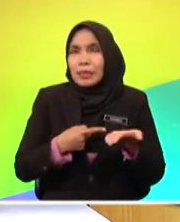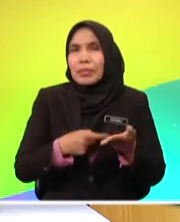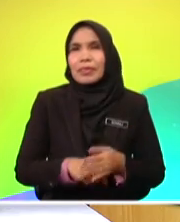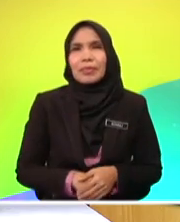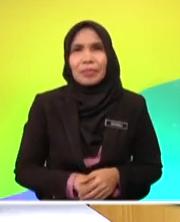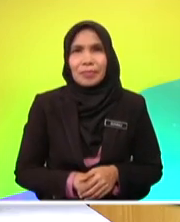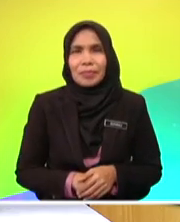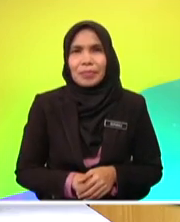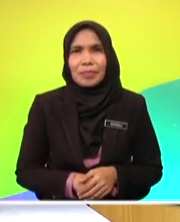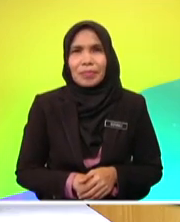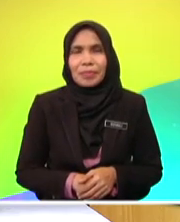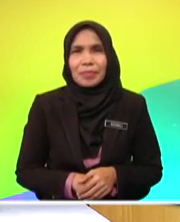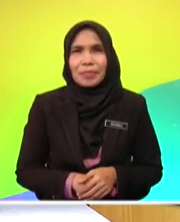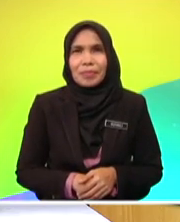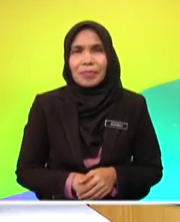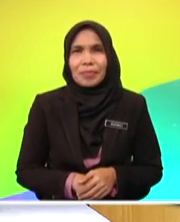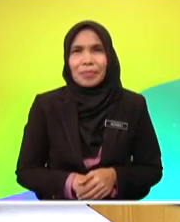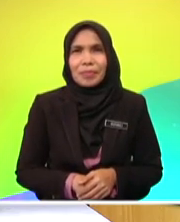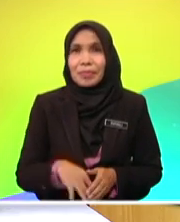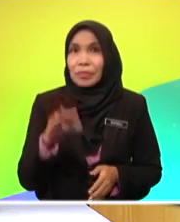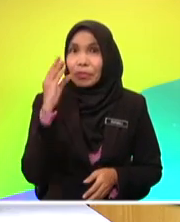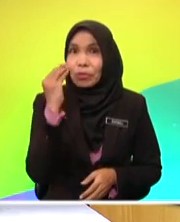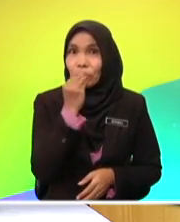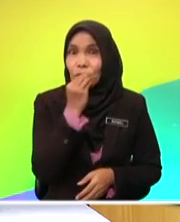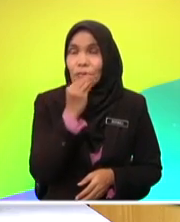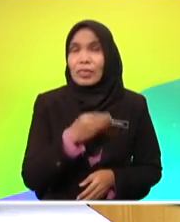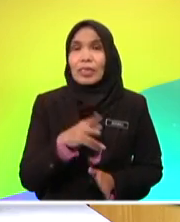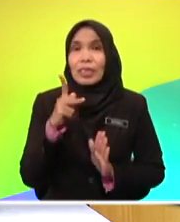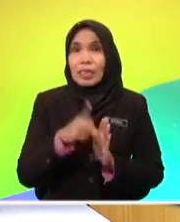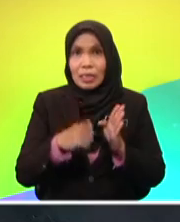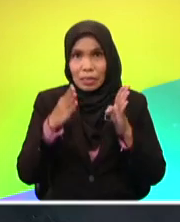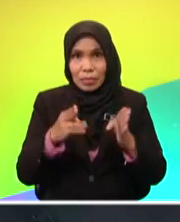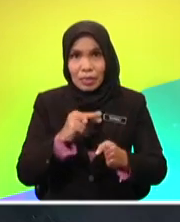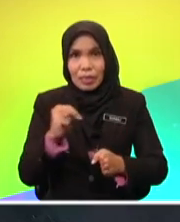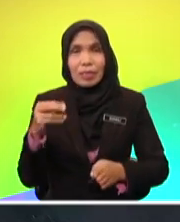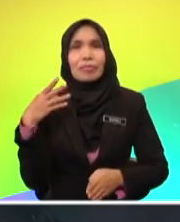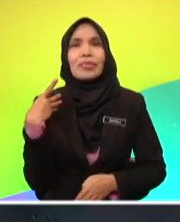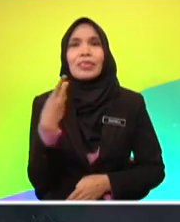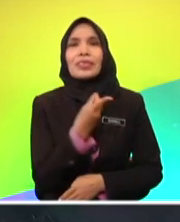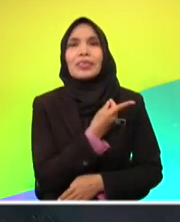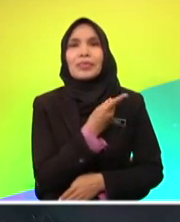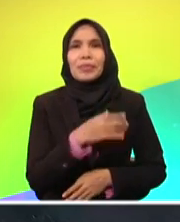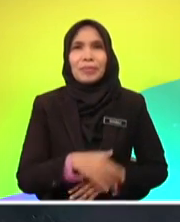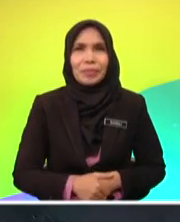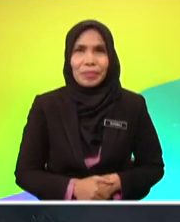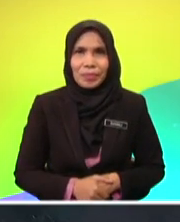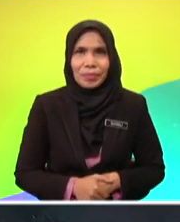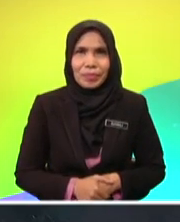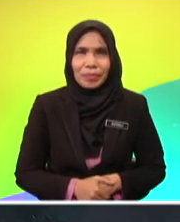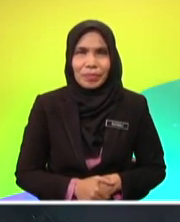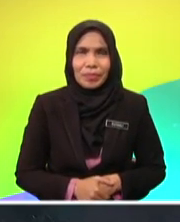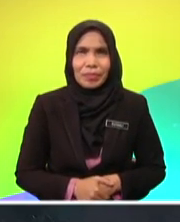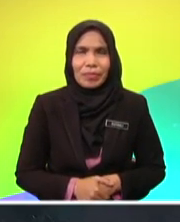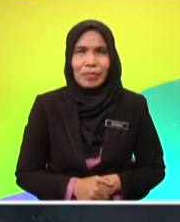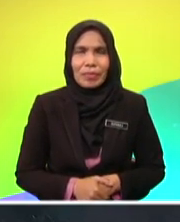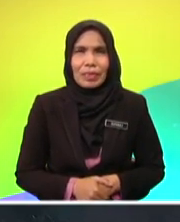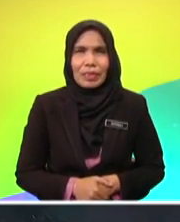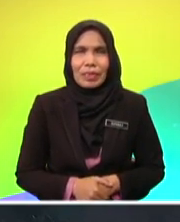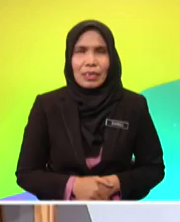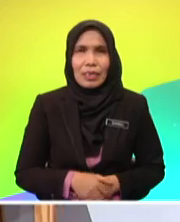bunga tersebut adalah bunga kebangsaan kita. Okey, bila sentuh tentang bunga